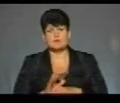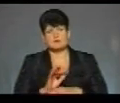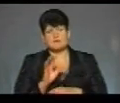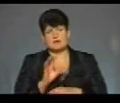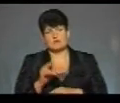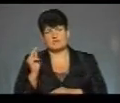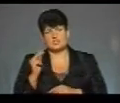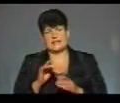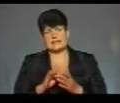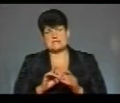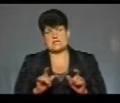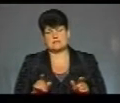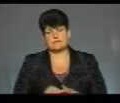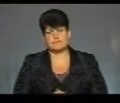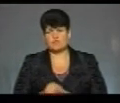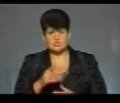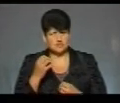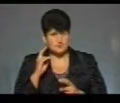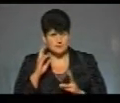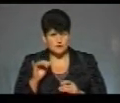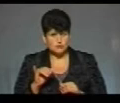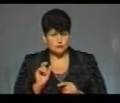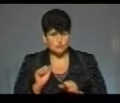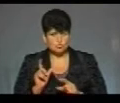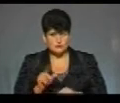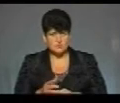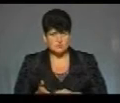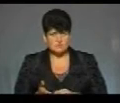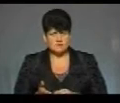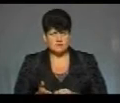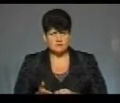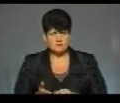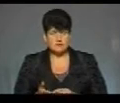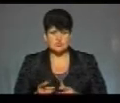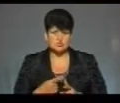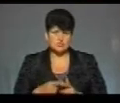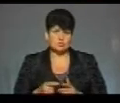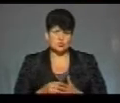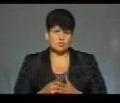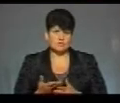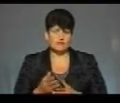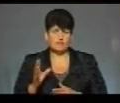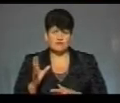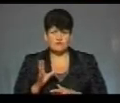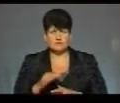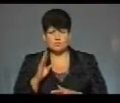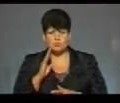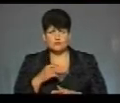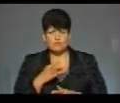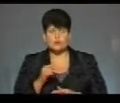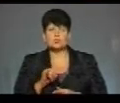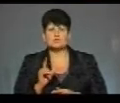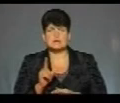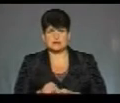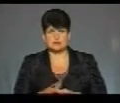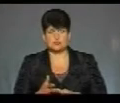по навчальних центрах. Тобто вони ще не знають, куди вони можуть поїхати? Чи до... Ні, їм всім юнакам доводиться, куди вони їдуть,